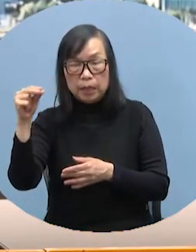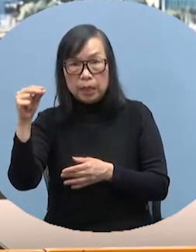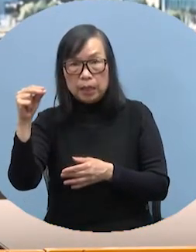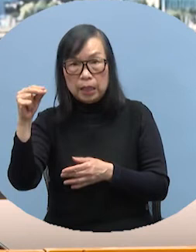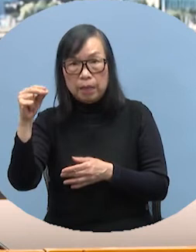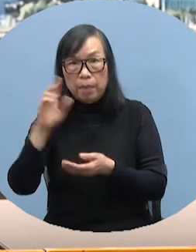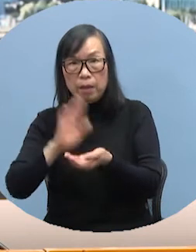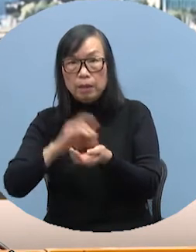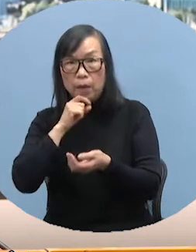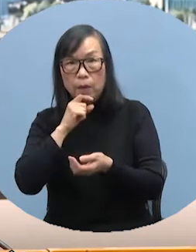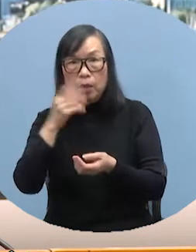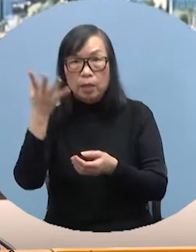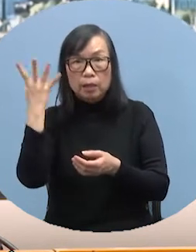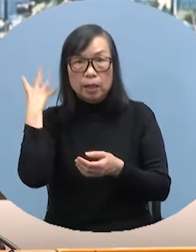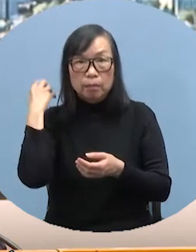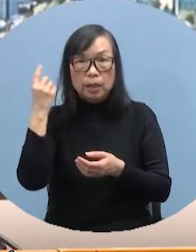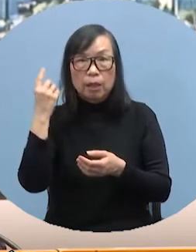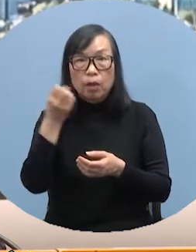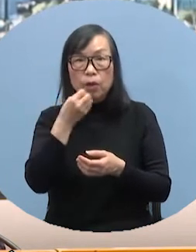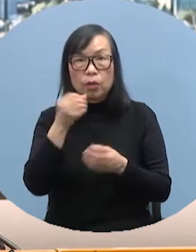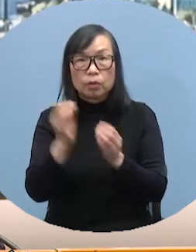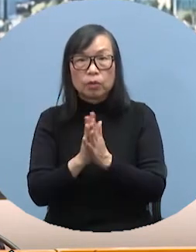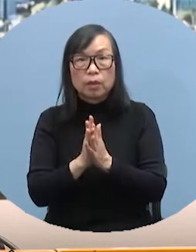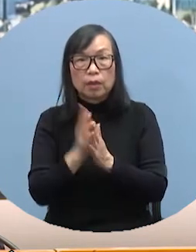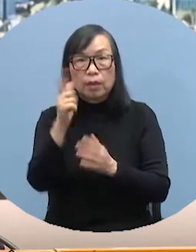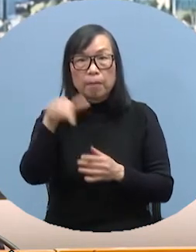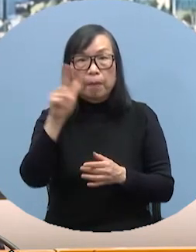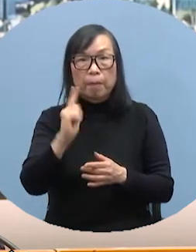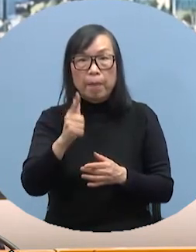4957宗。整體而言咧，喺昨天咧，香港共有